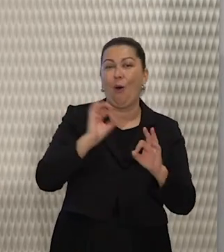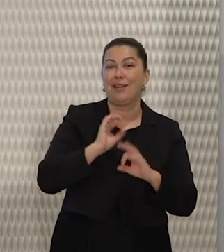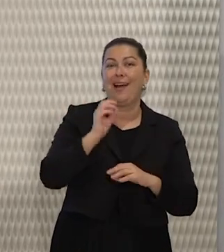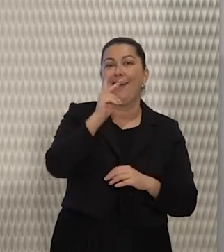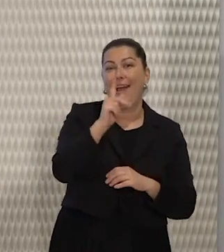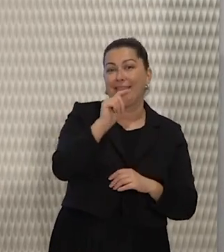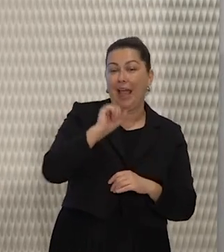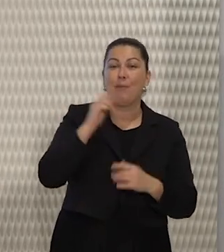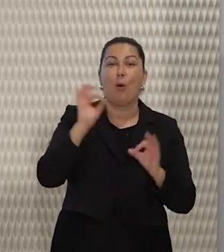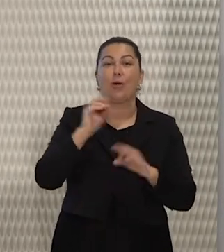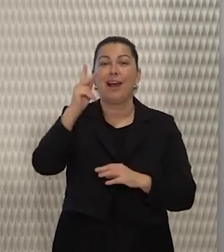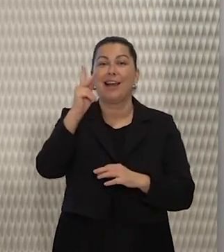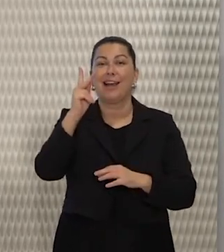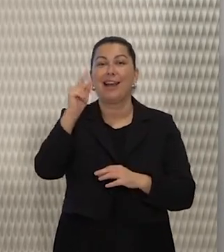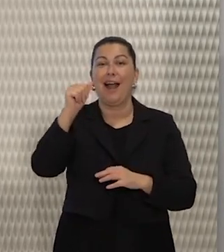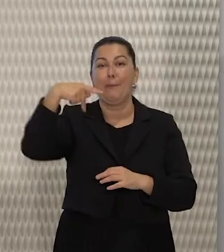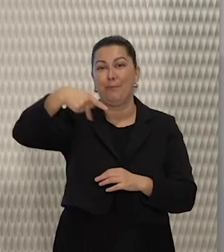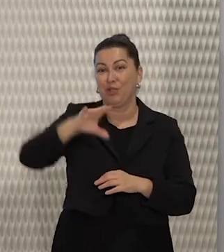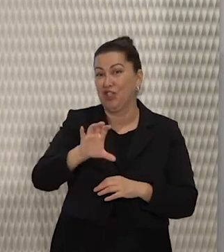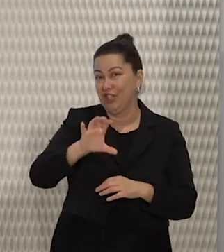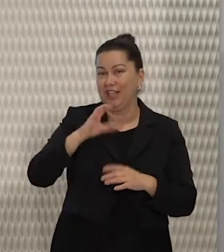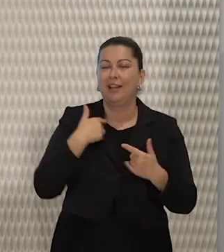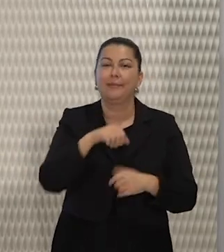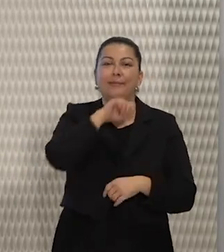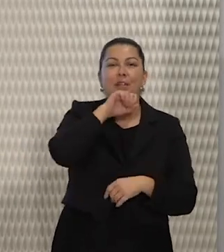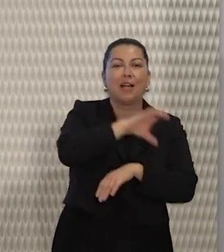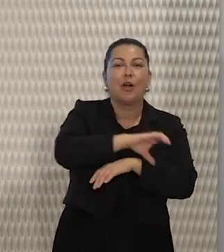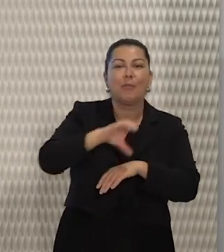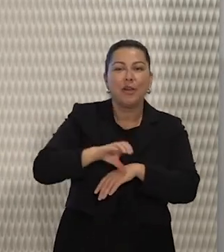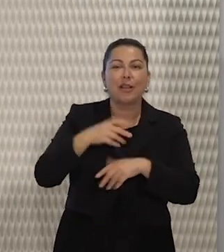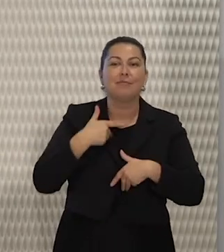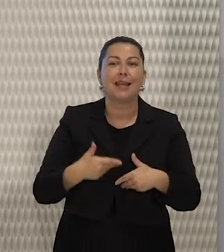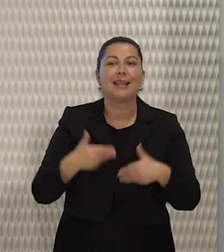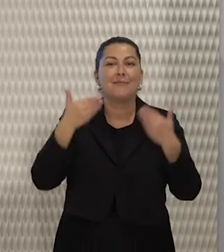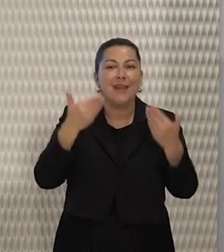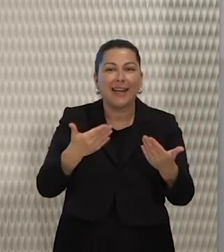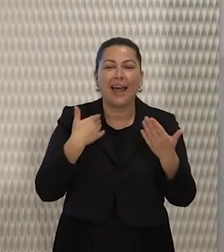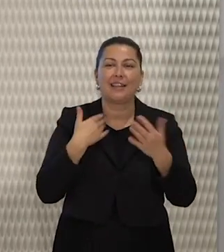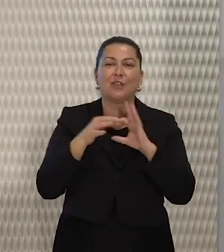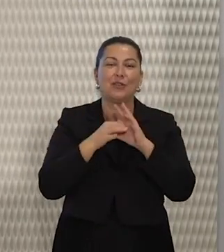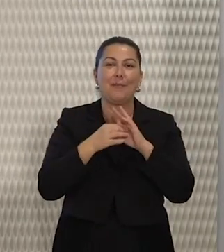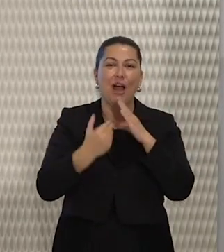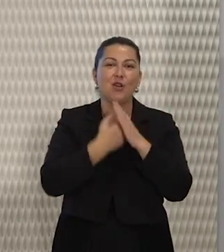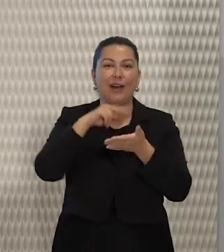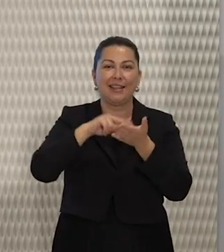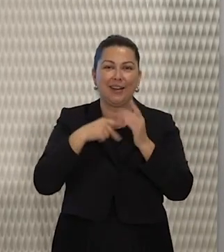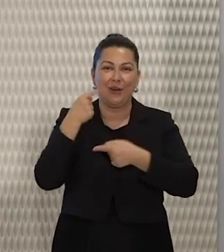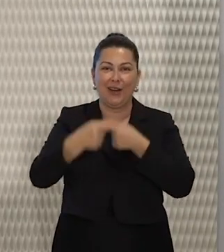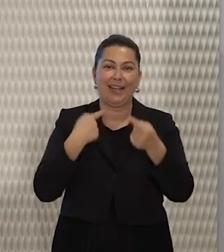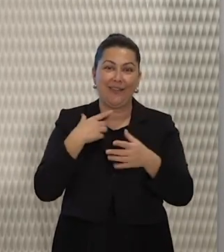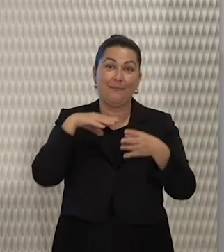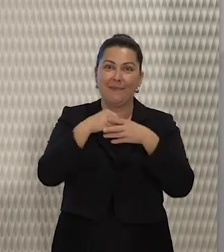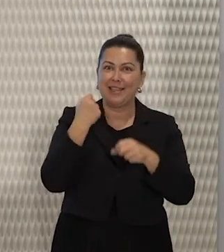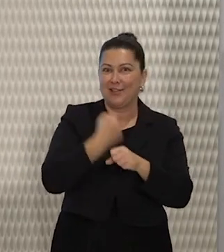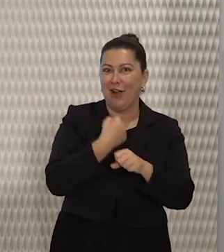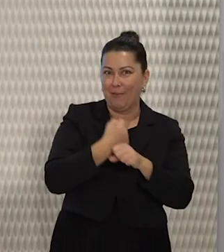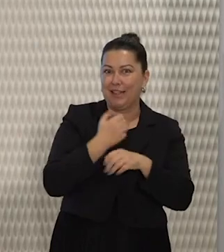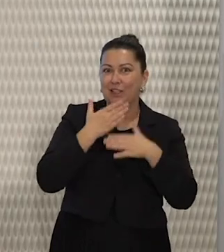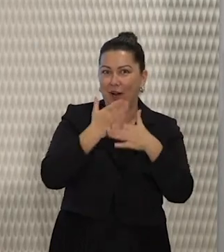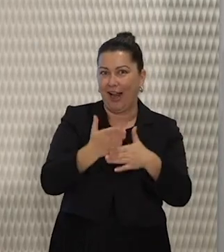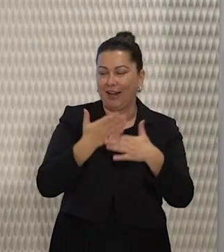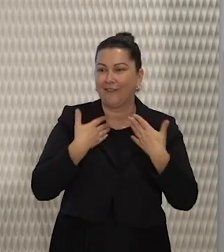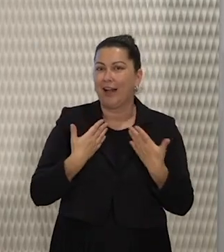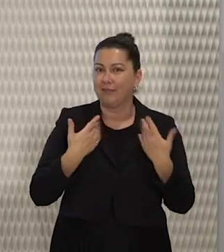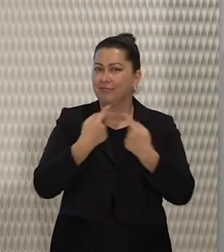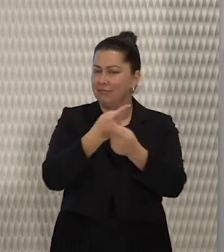Kapsch. Ich liebe Computer und bin bereit, bei Entwicklung neuer Technologien zu helfen. Sie haben ja nun